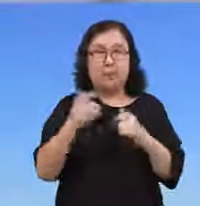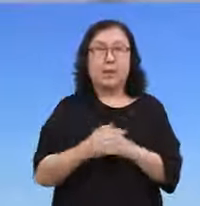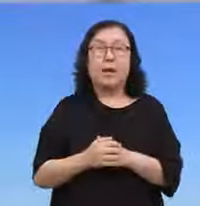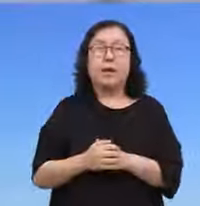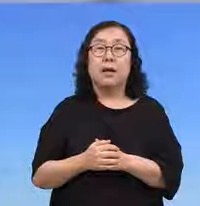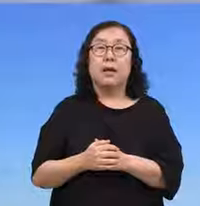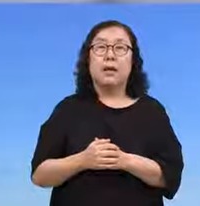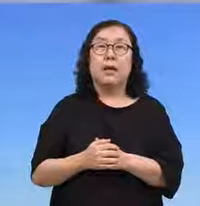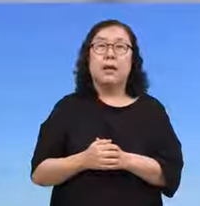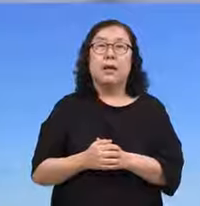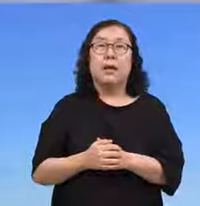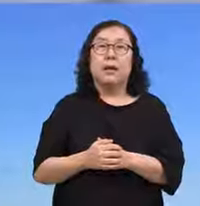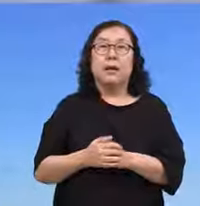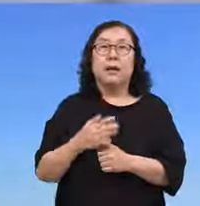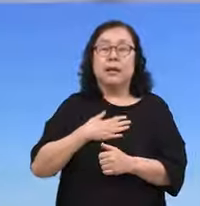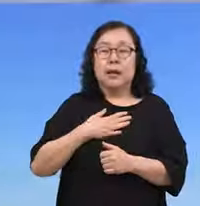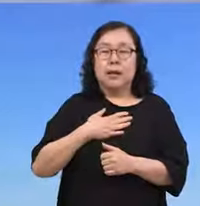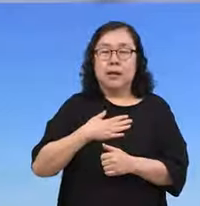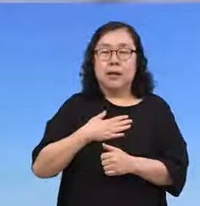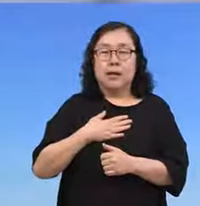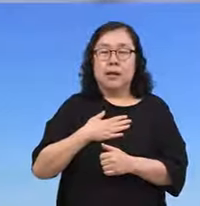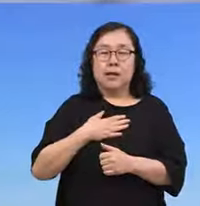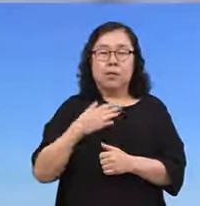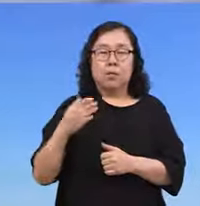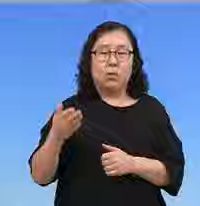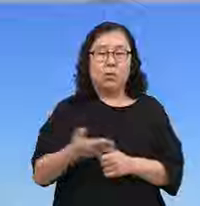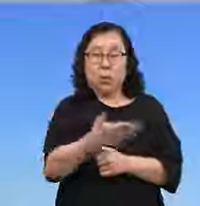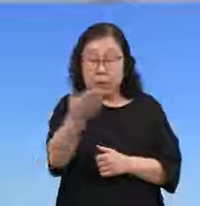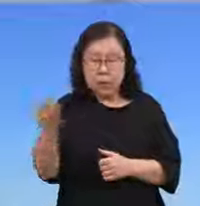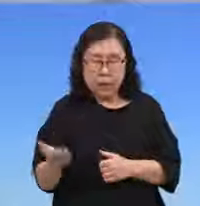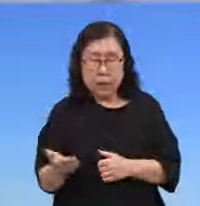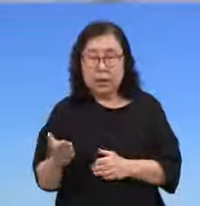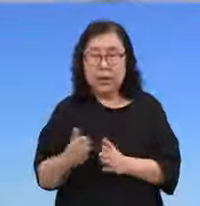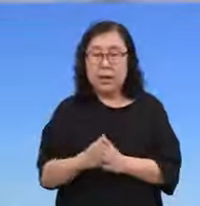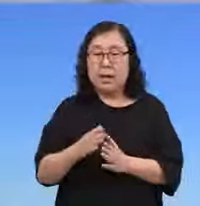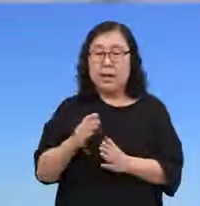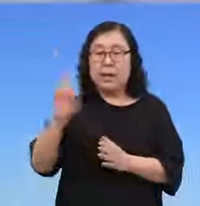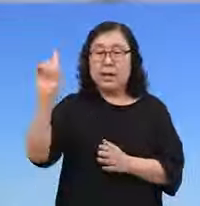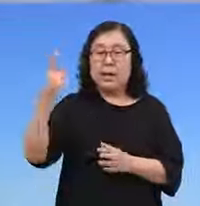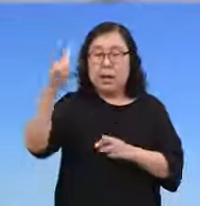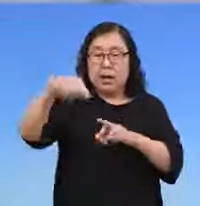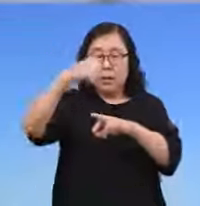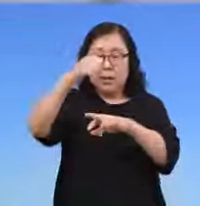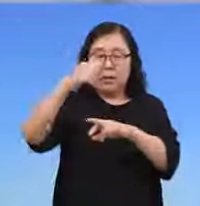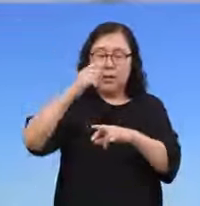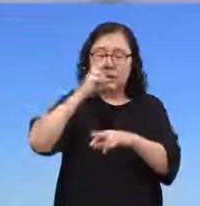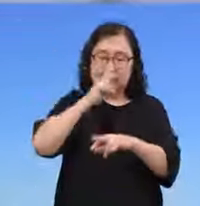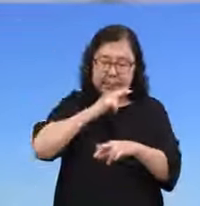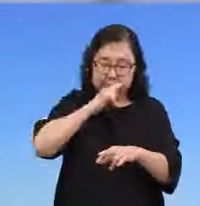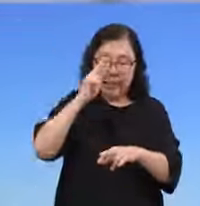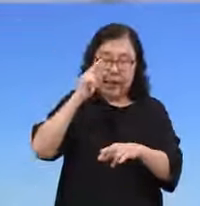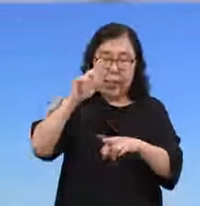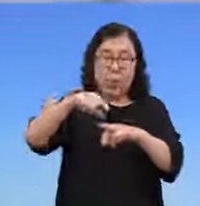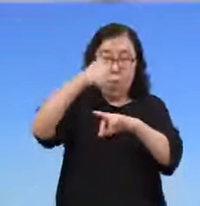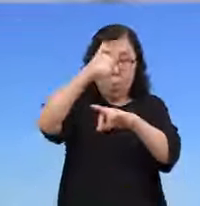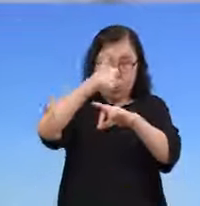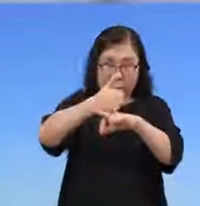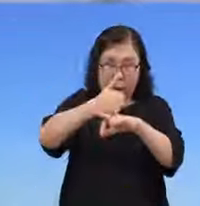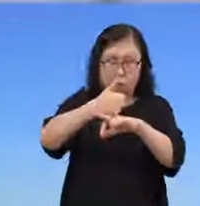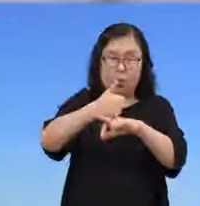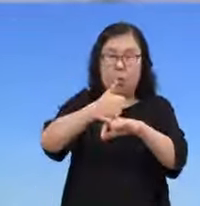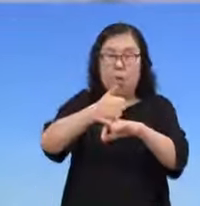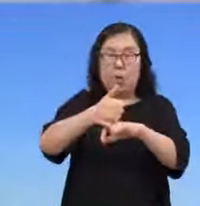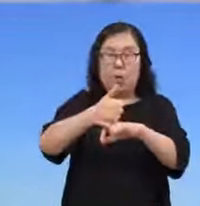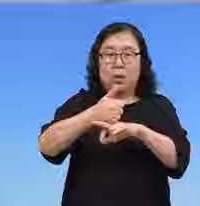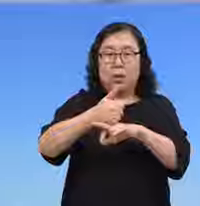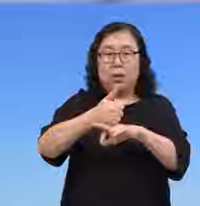오늘 저를 포함해 수많은 현대인들이 다윗 왕의 갑옷으로 치장하기를 좋아합니다. 큰